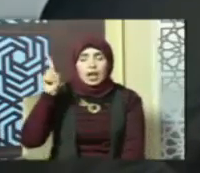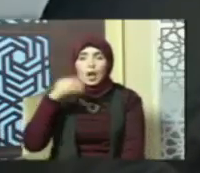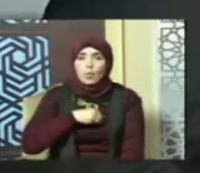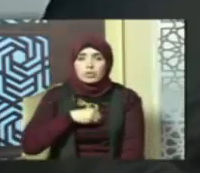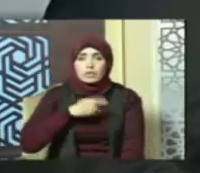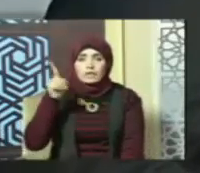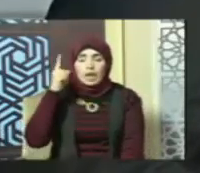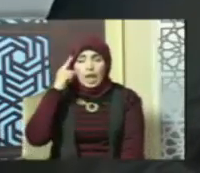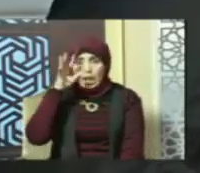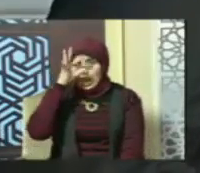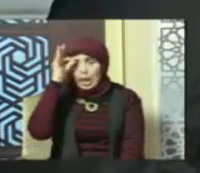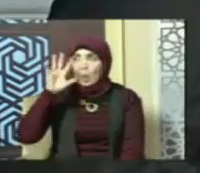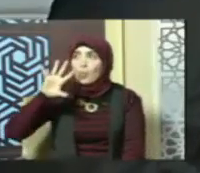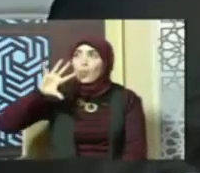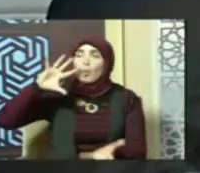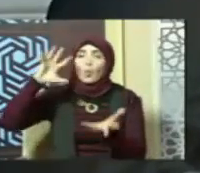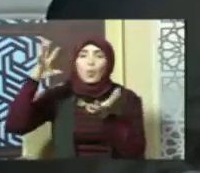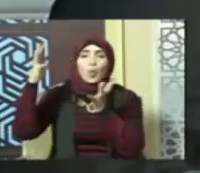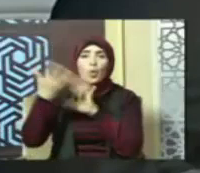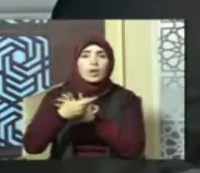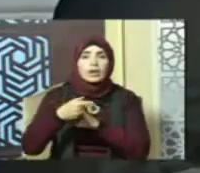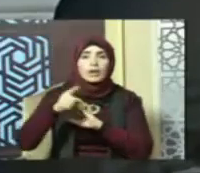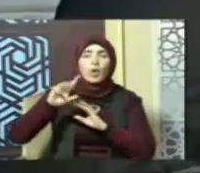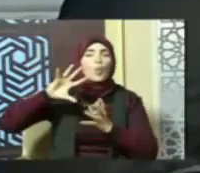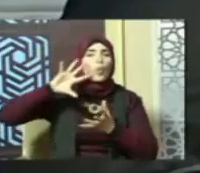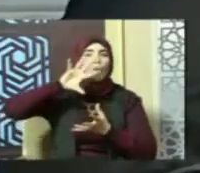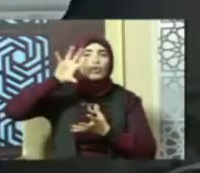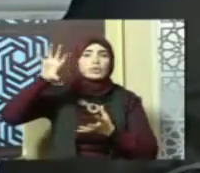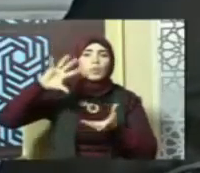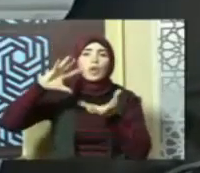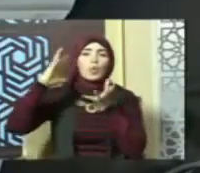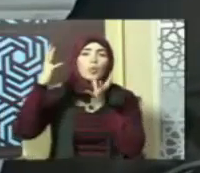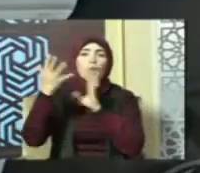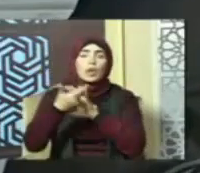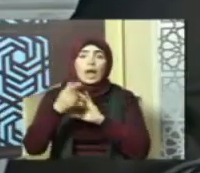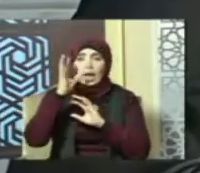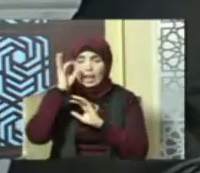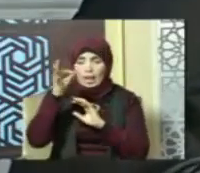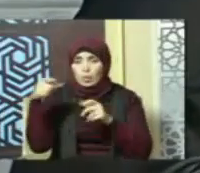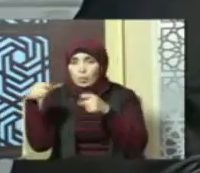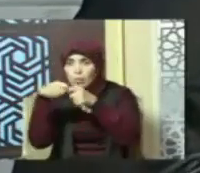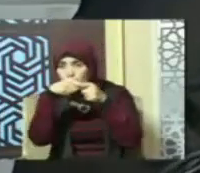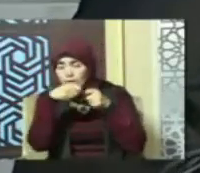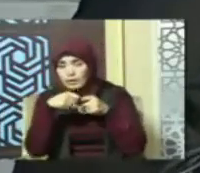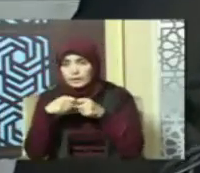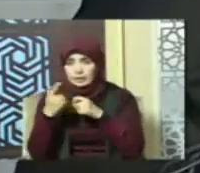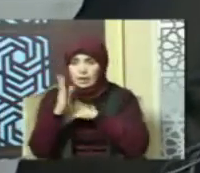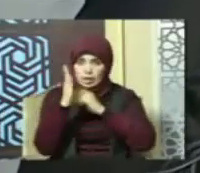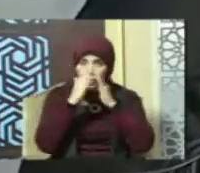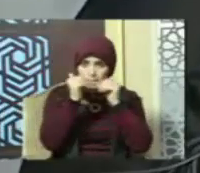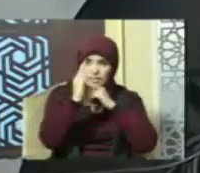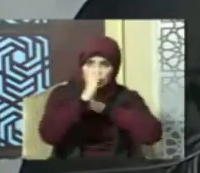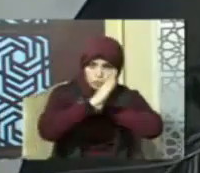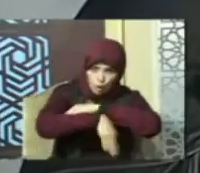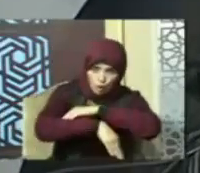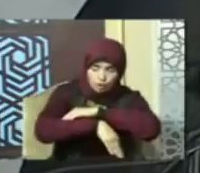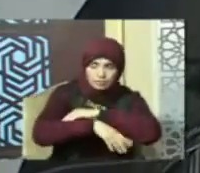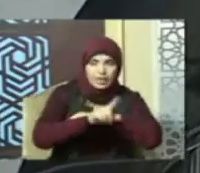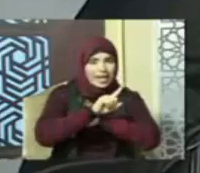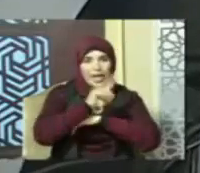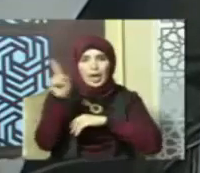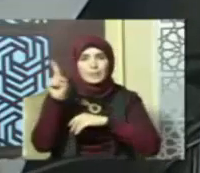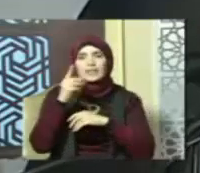ولو اجتمعت الدنيا من أطرافها، لأننا لا نبغي ولا نعتدي